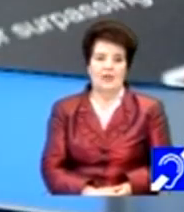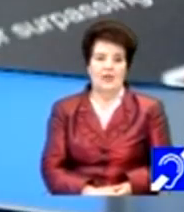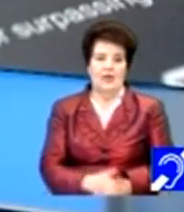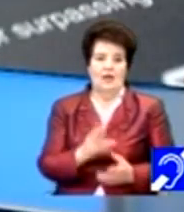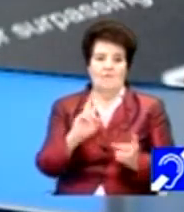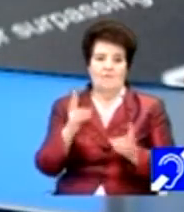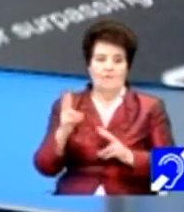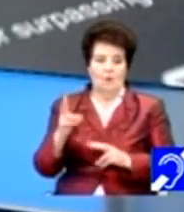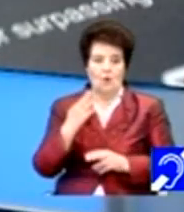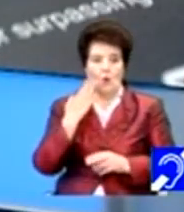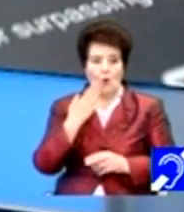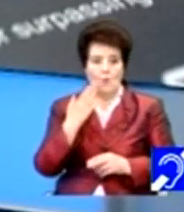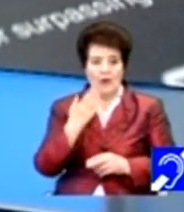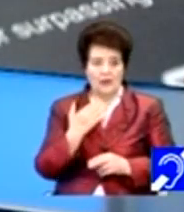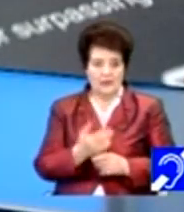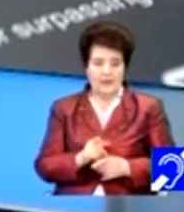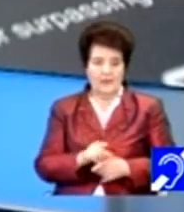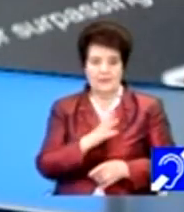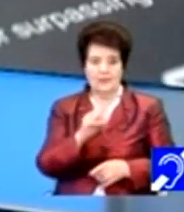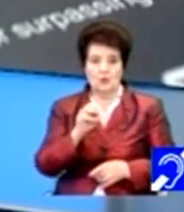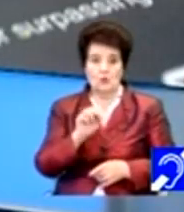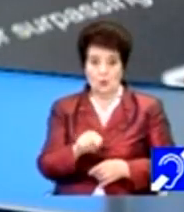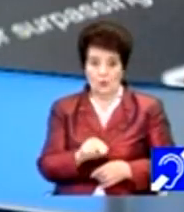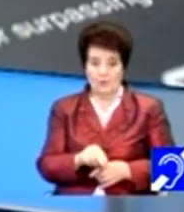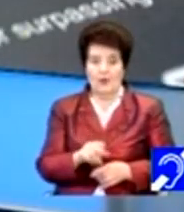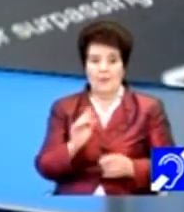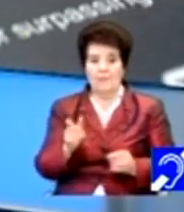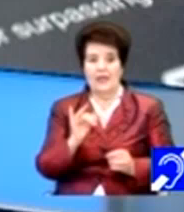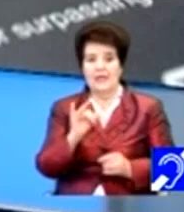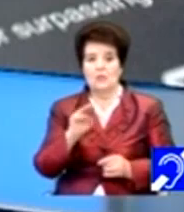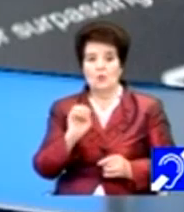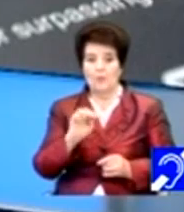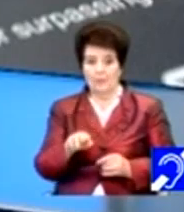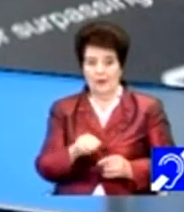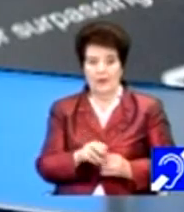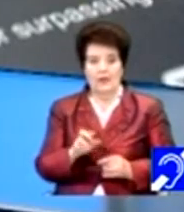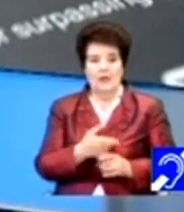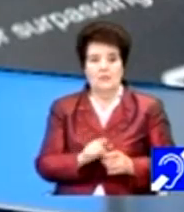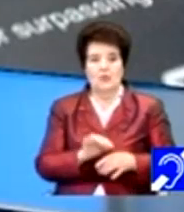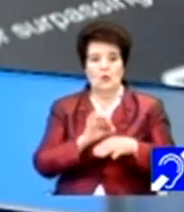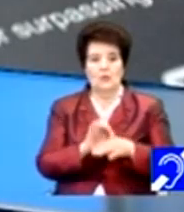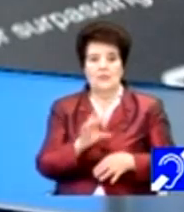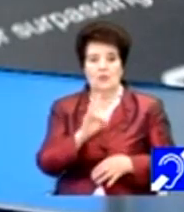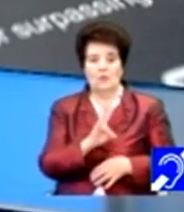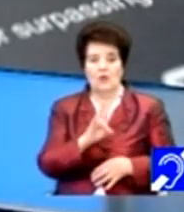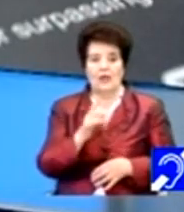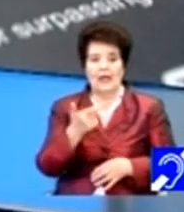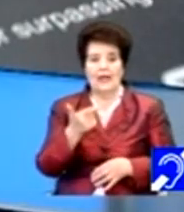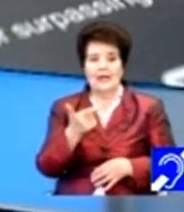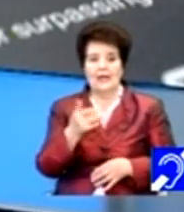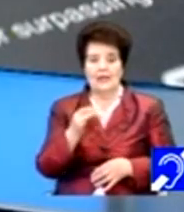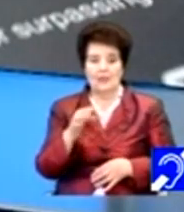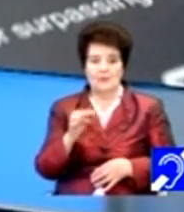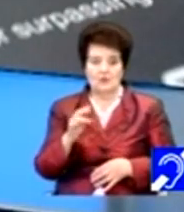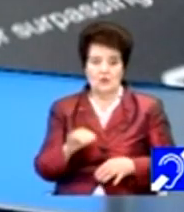Folclorul românesc este ridicat în topul preferințelor pe YouTube. Membrii ansamblului etnofolcloric Plăieșii, condus de Nicolae Gribincea, au primit butonul